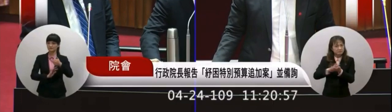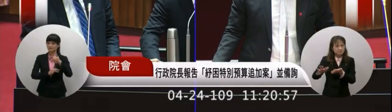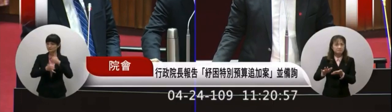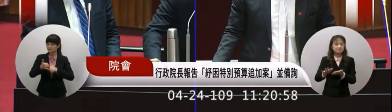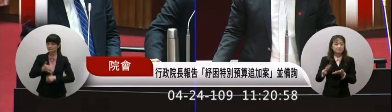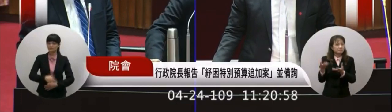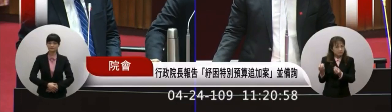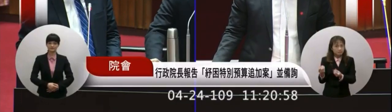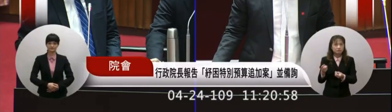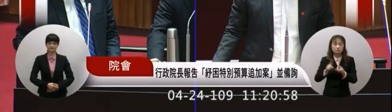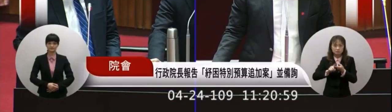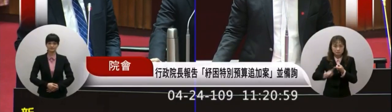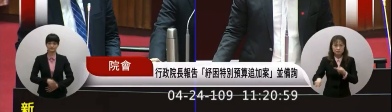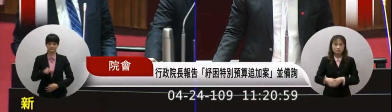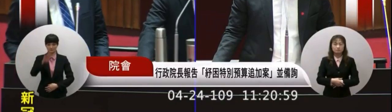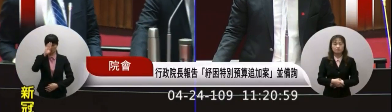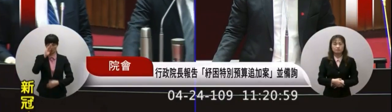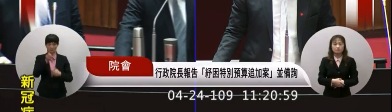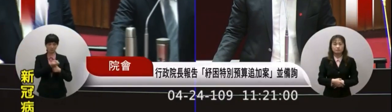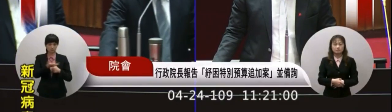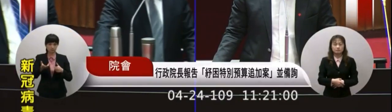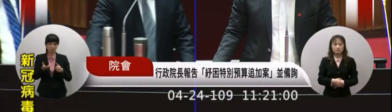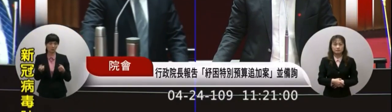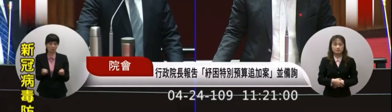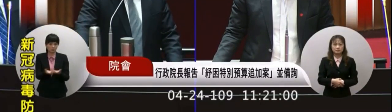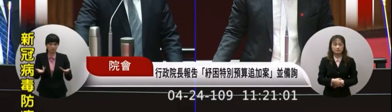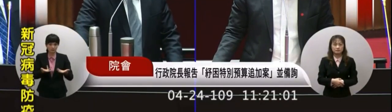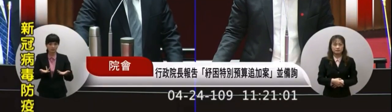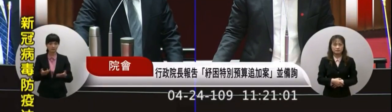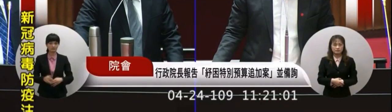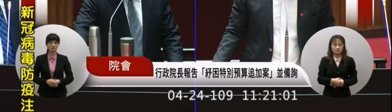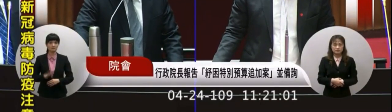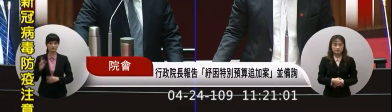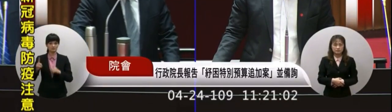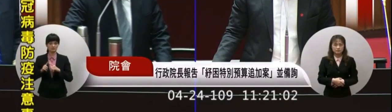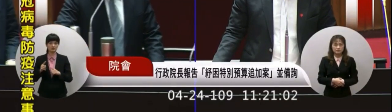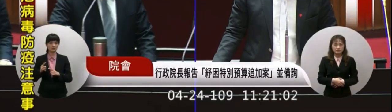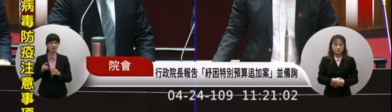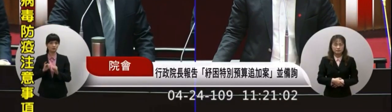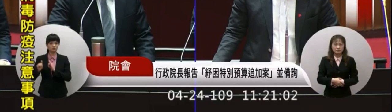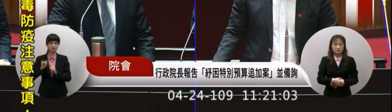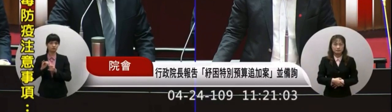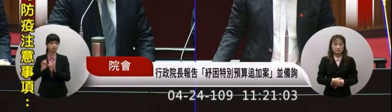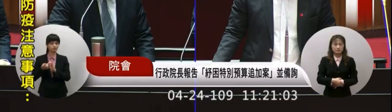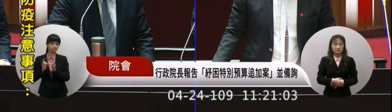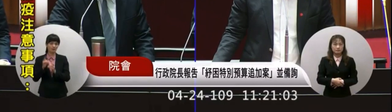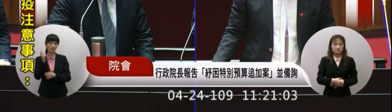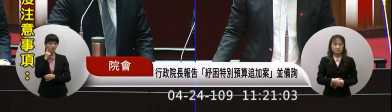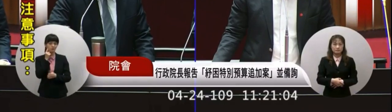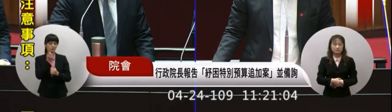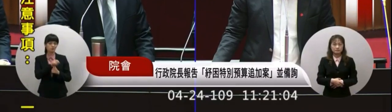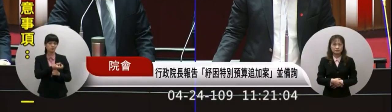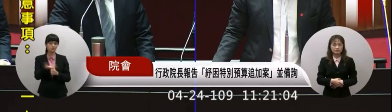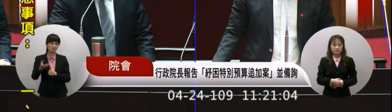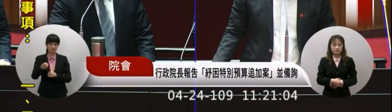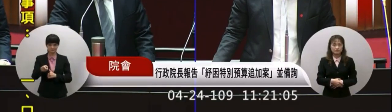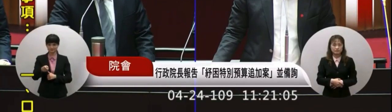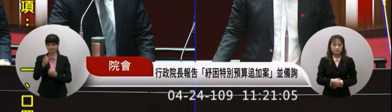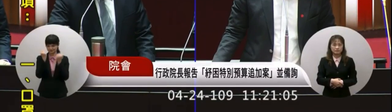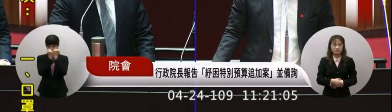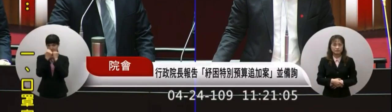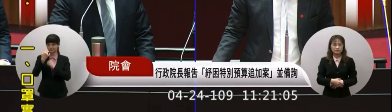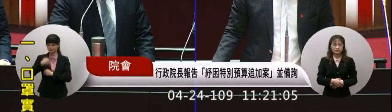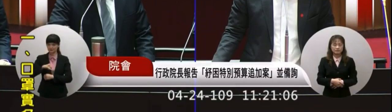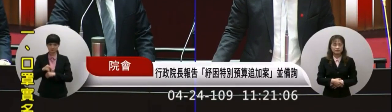嘿， 这个疫情发生，啊，还阁有人要放假消息，这些是真无道德，而且嘛违